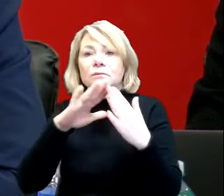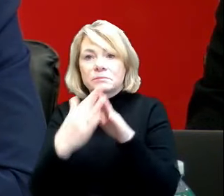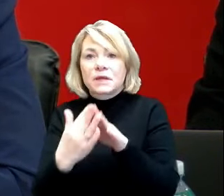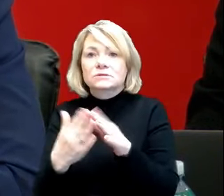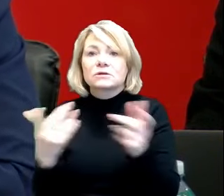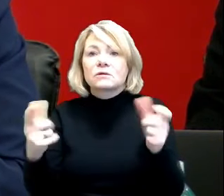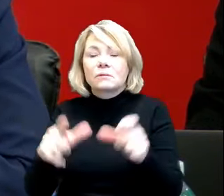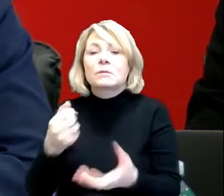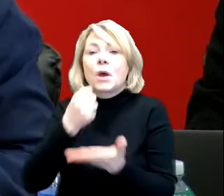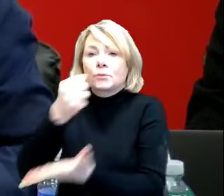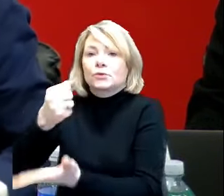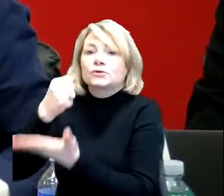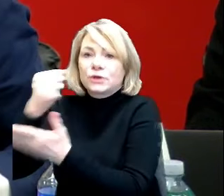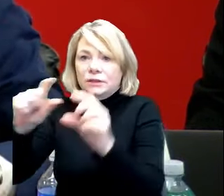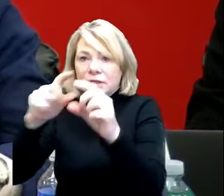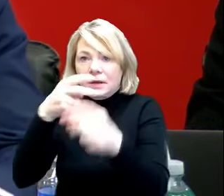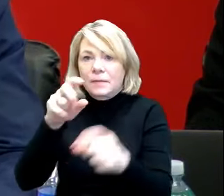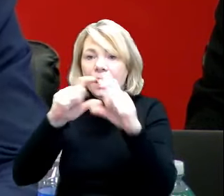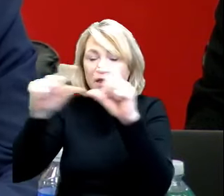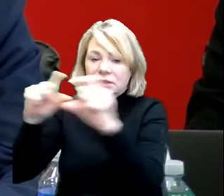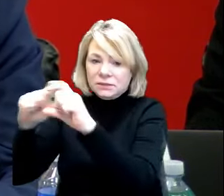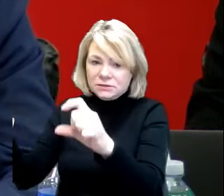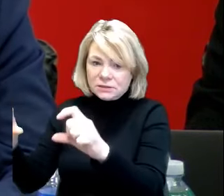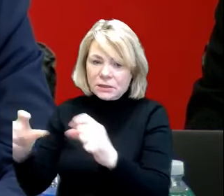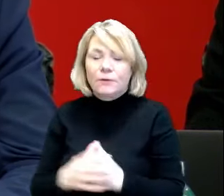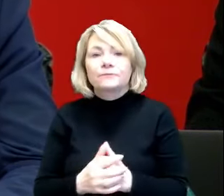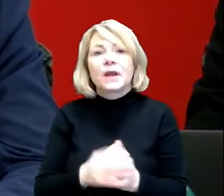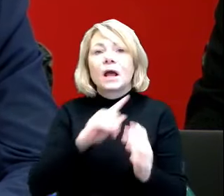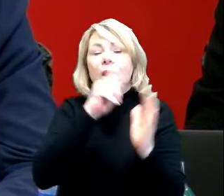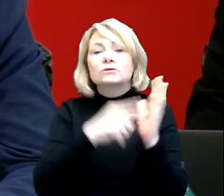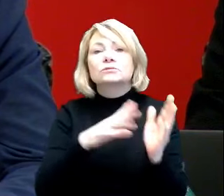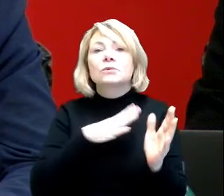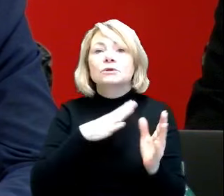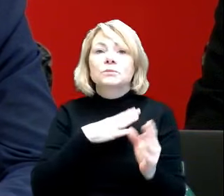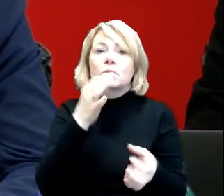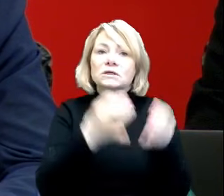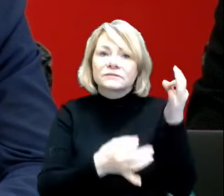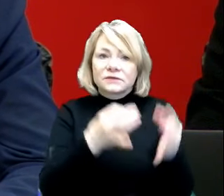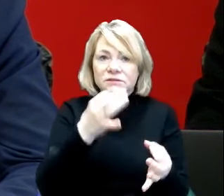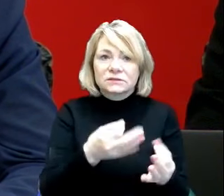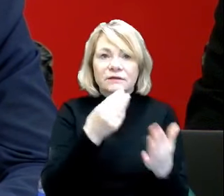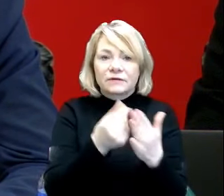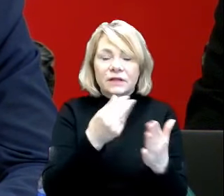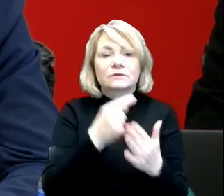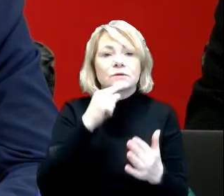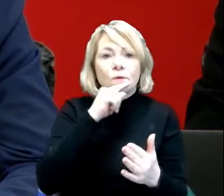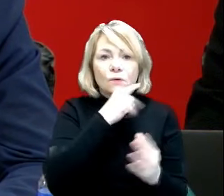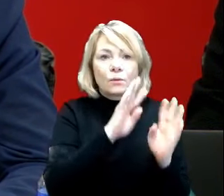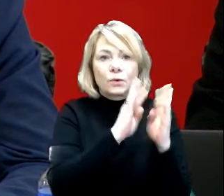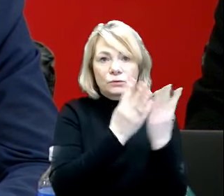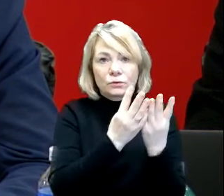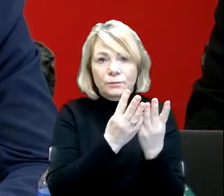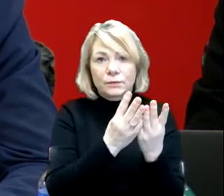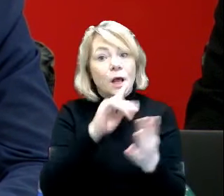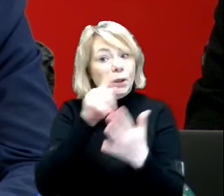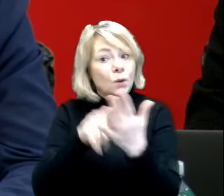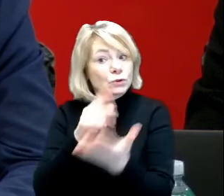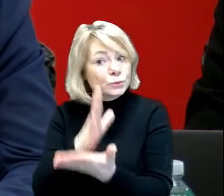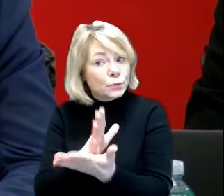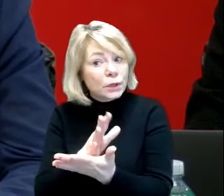klausimas buvo svarstytas finansų ekonomikos komitete ar turėtumėt klausimų pasisakymų kviečiu